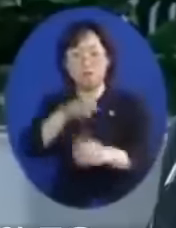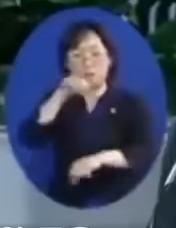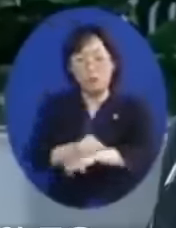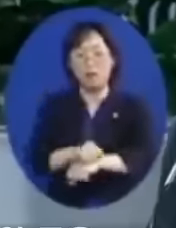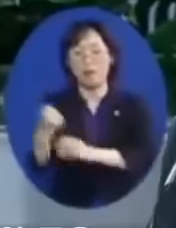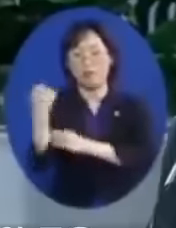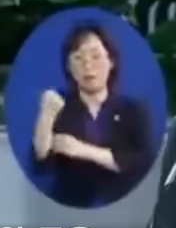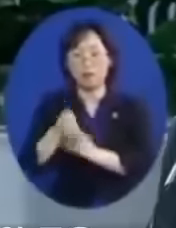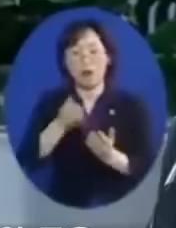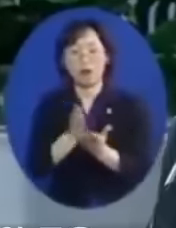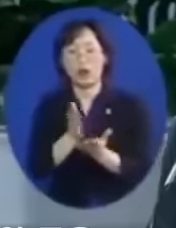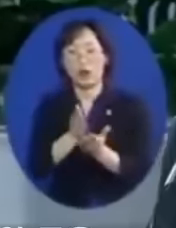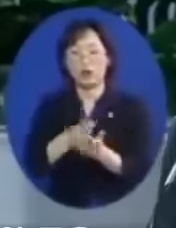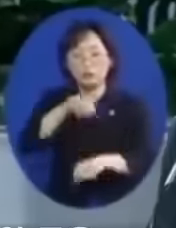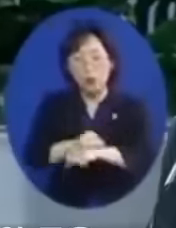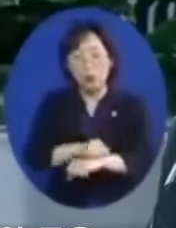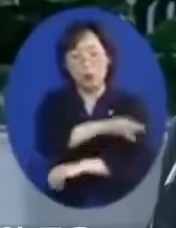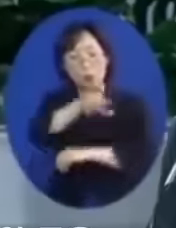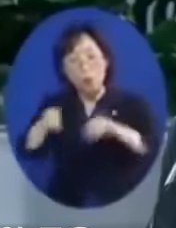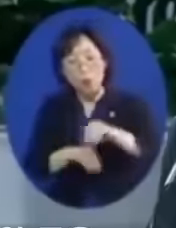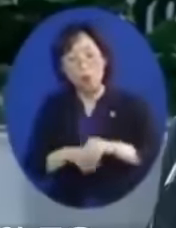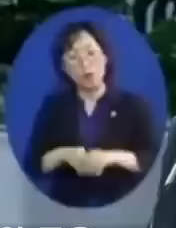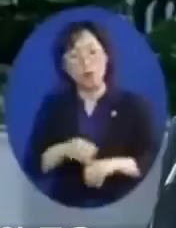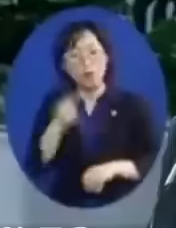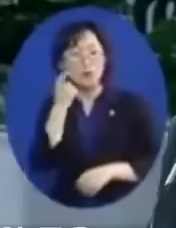차고 괜찮은데 왜 그런 거짓말을 하냐.